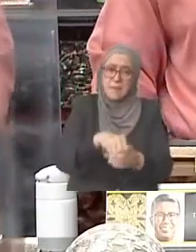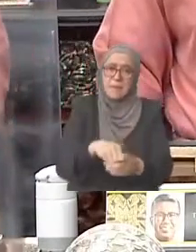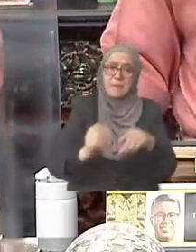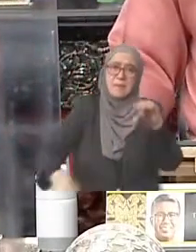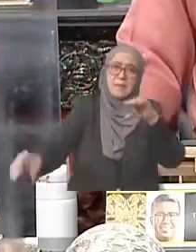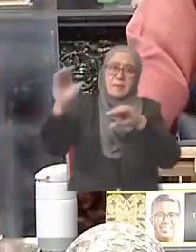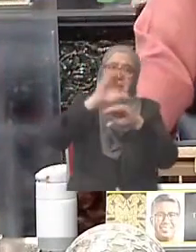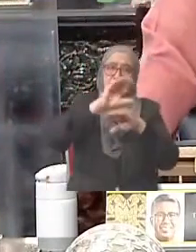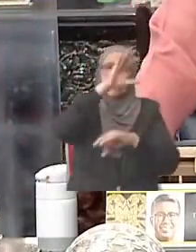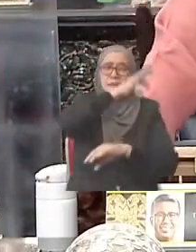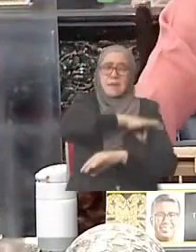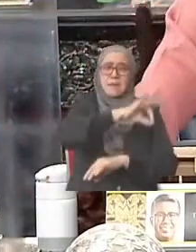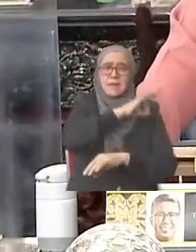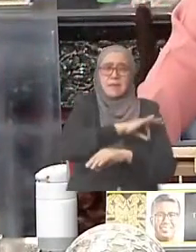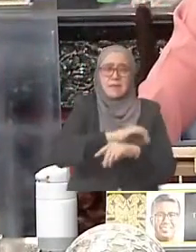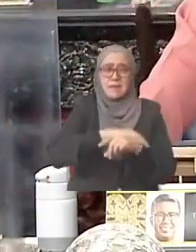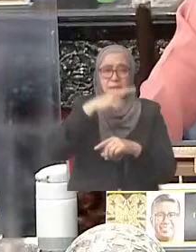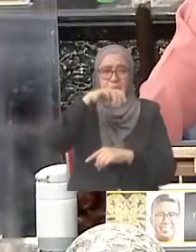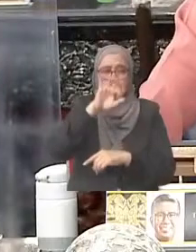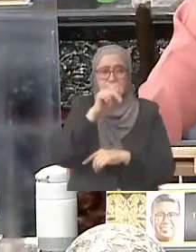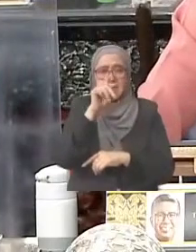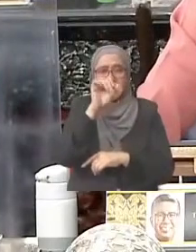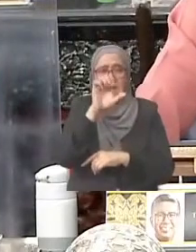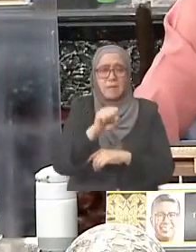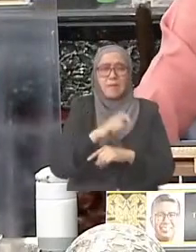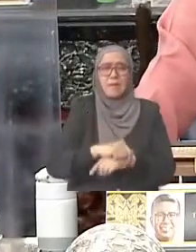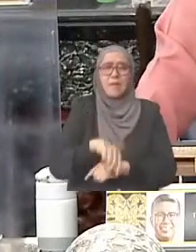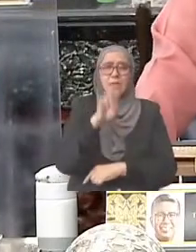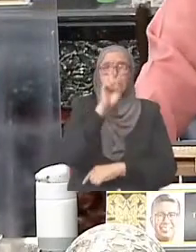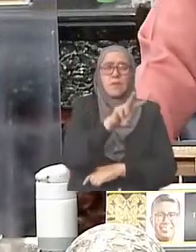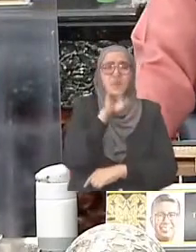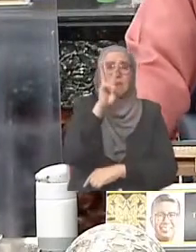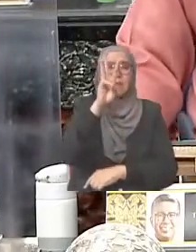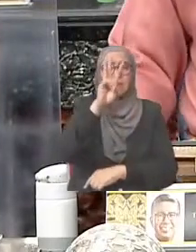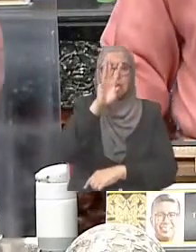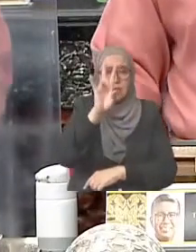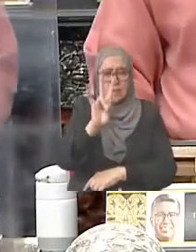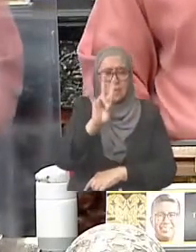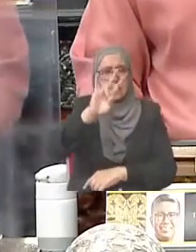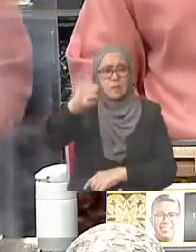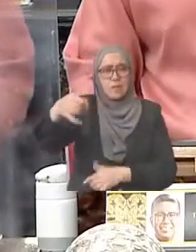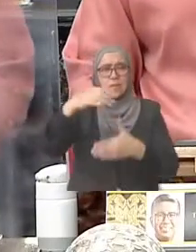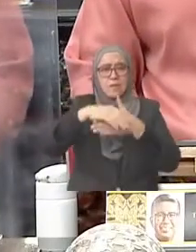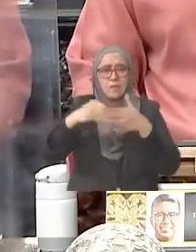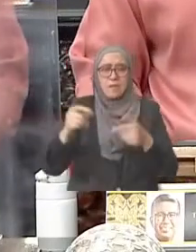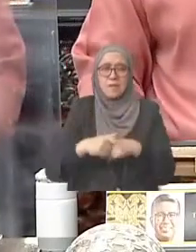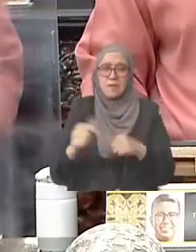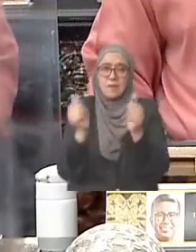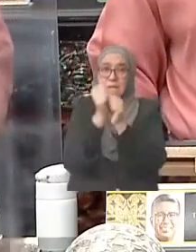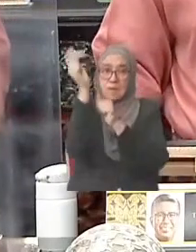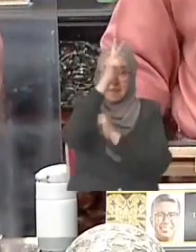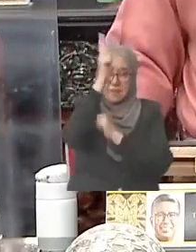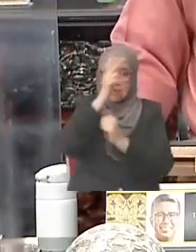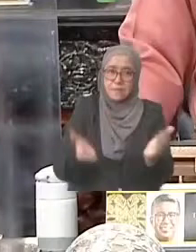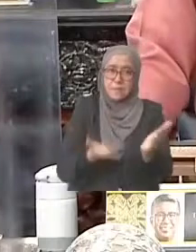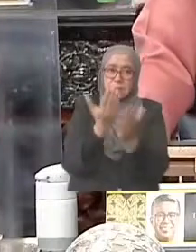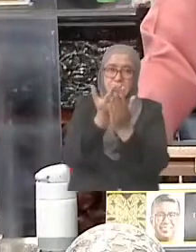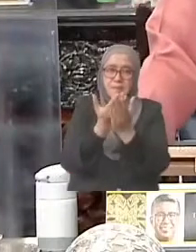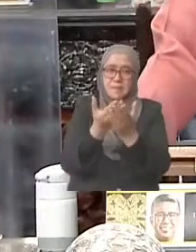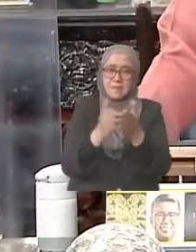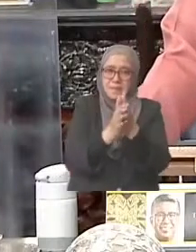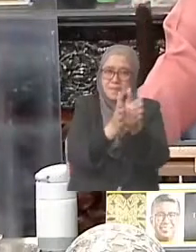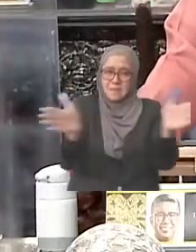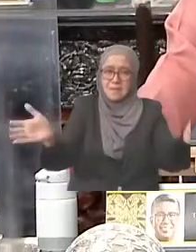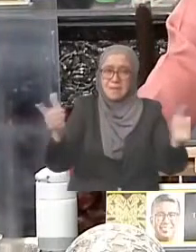yang berjumlah 267 juta Ringgit kajian bercadang untuk meluaskan pelepasan Cukai sehingga 4000 Ringgit